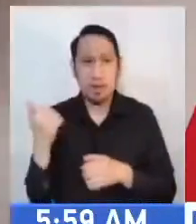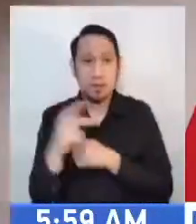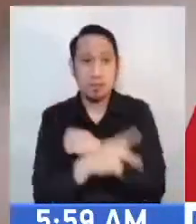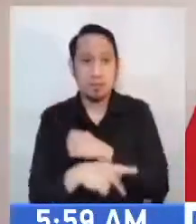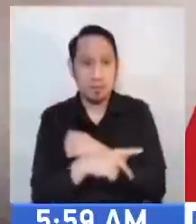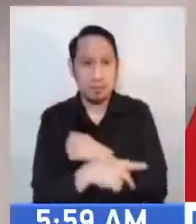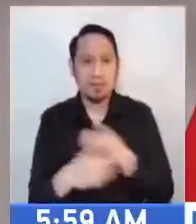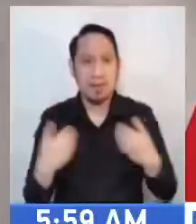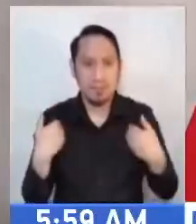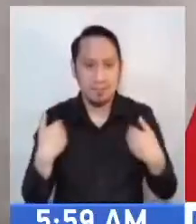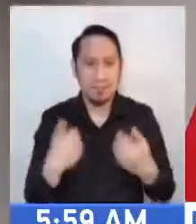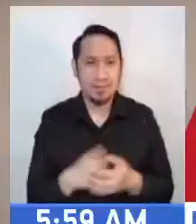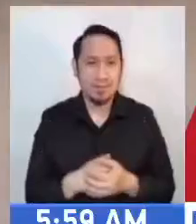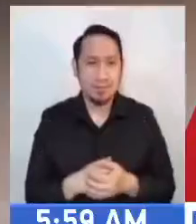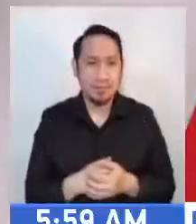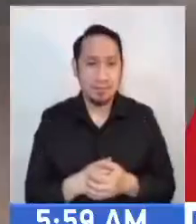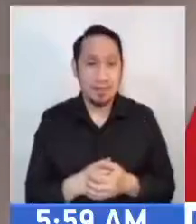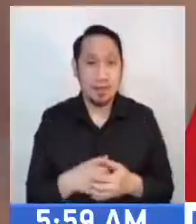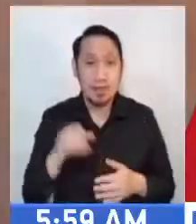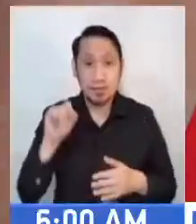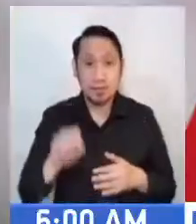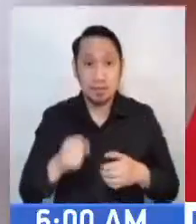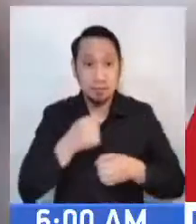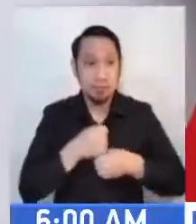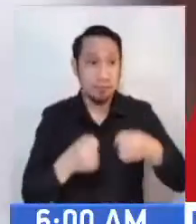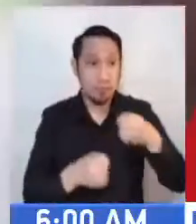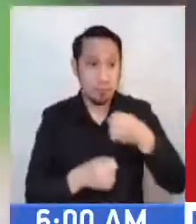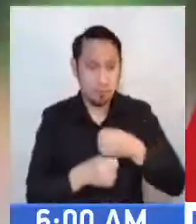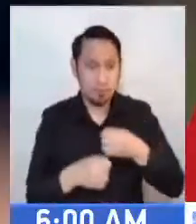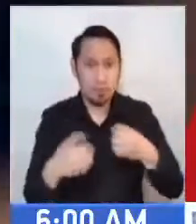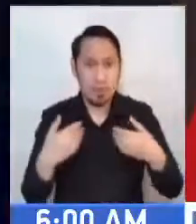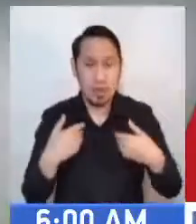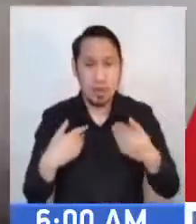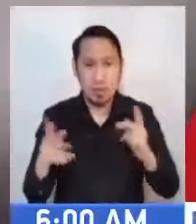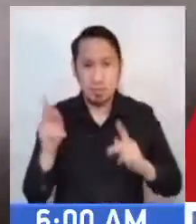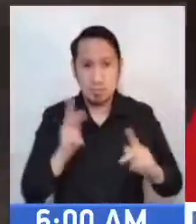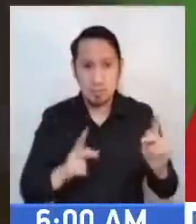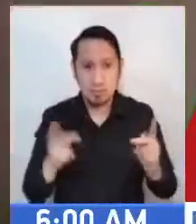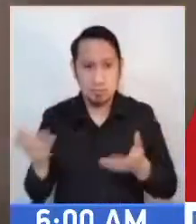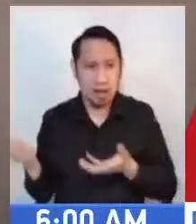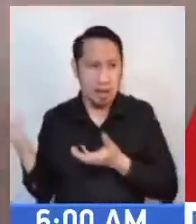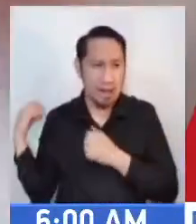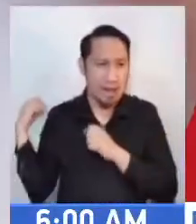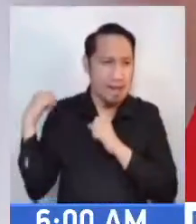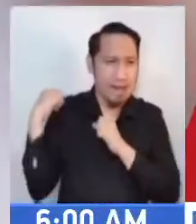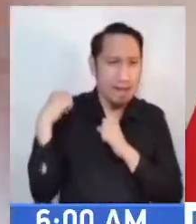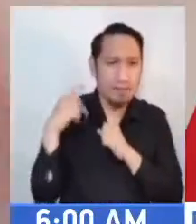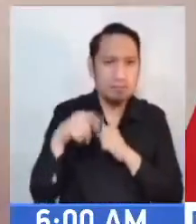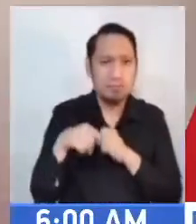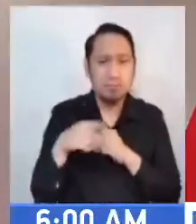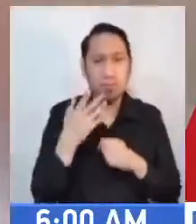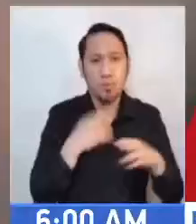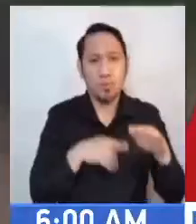Sa South Cotabato, nag-alsabaluta ng mga residente ng barangay Lambayong dahil sa rumaragasang